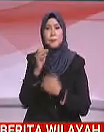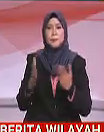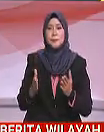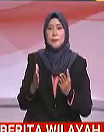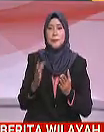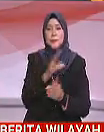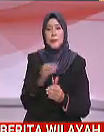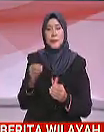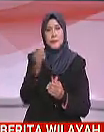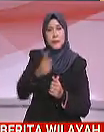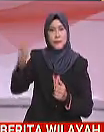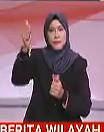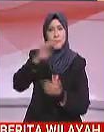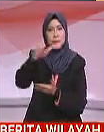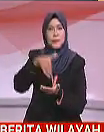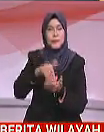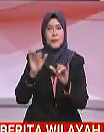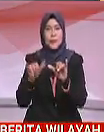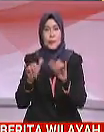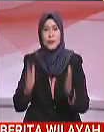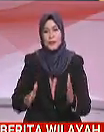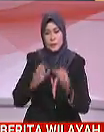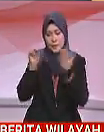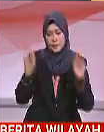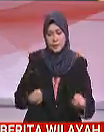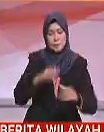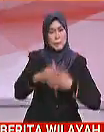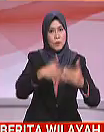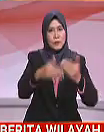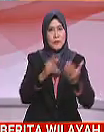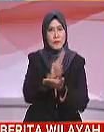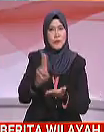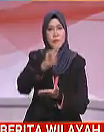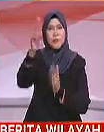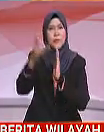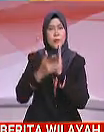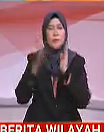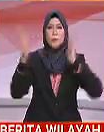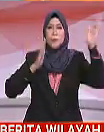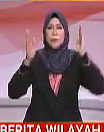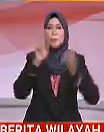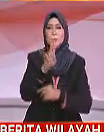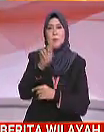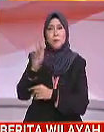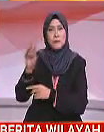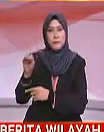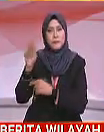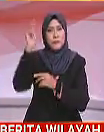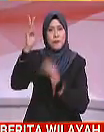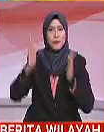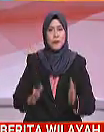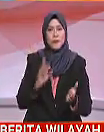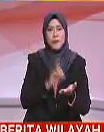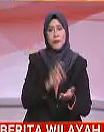Murang dan pengarah pusat kejuruteraan Sistem Proses Prospek Universiti Teknologi Malaysia UTM Profesor